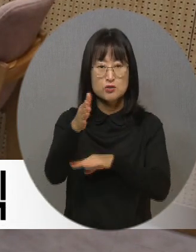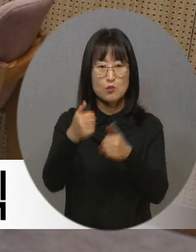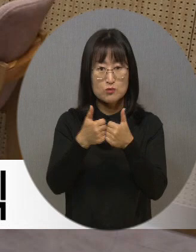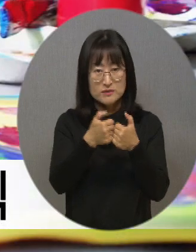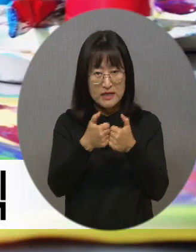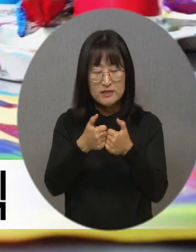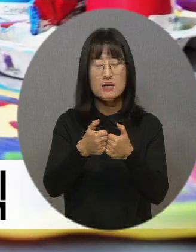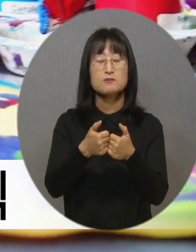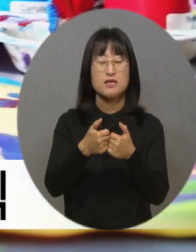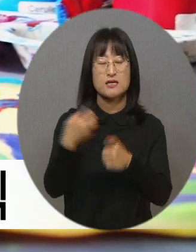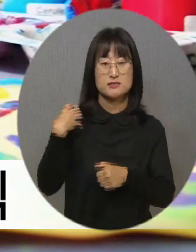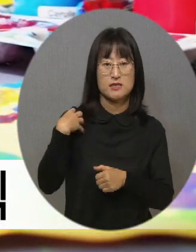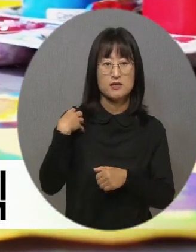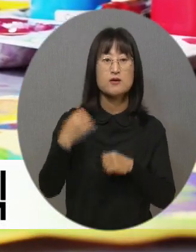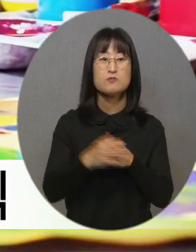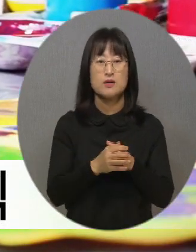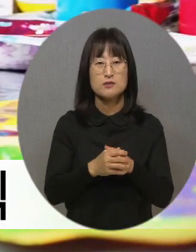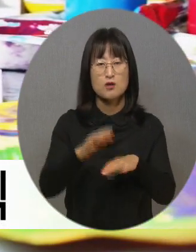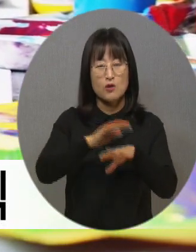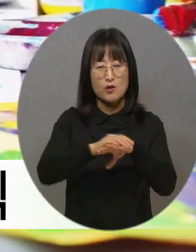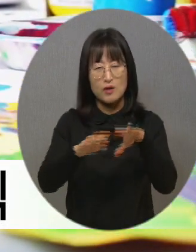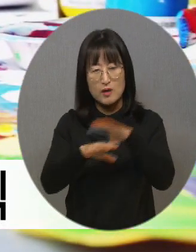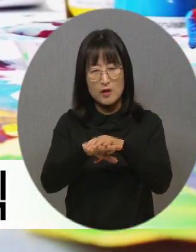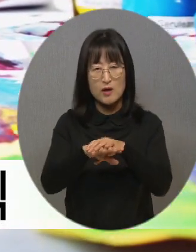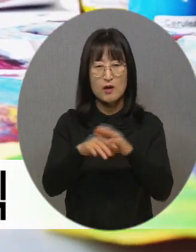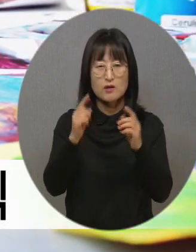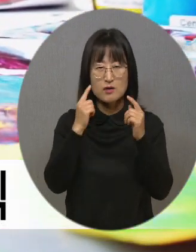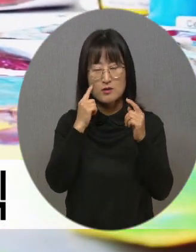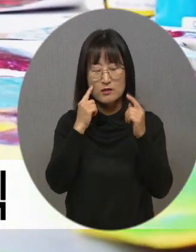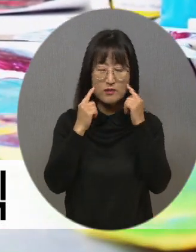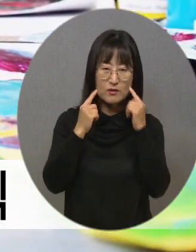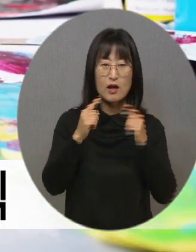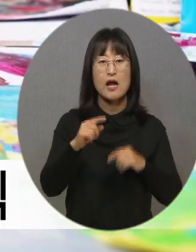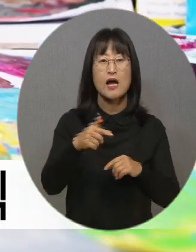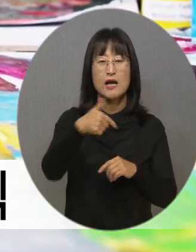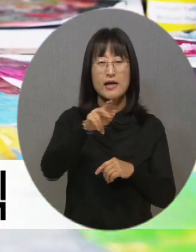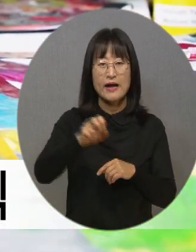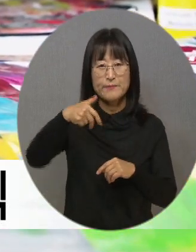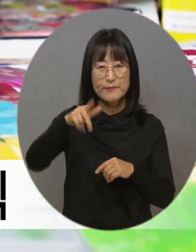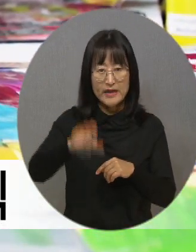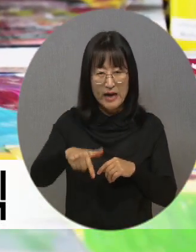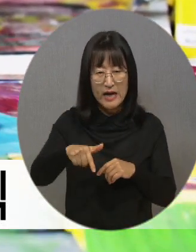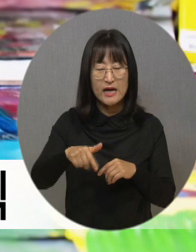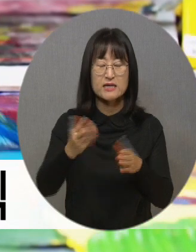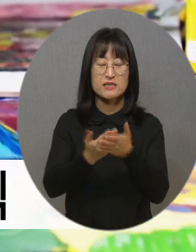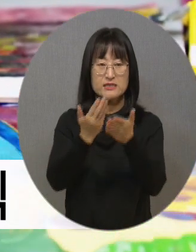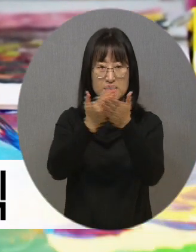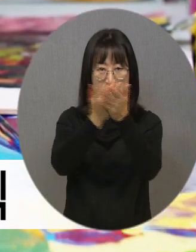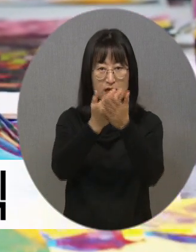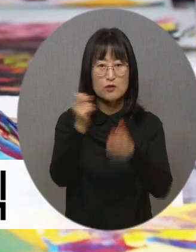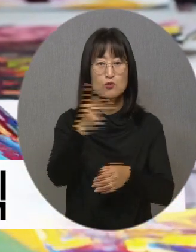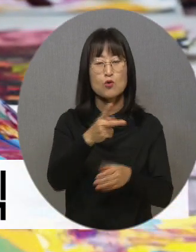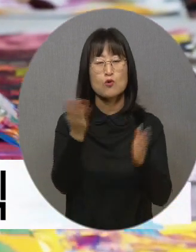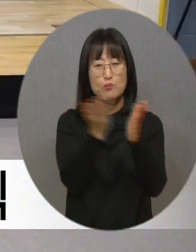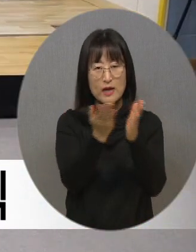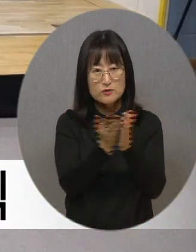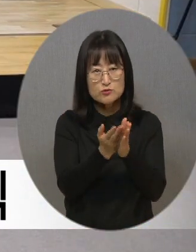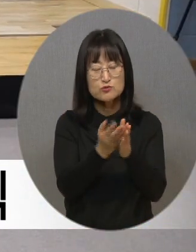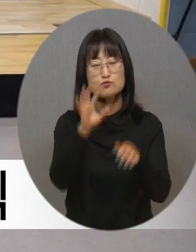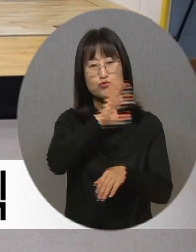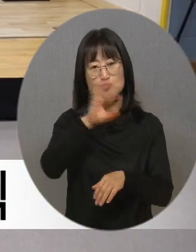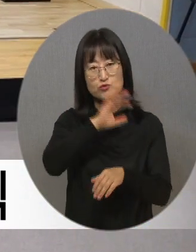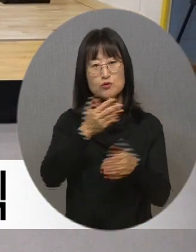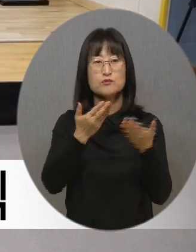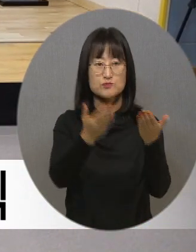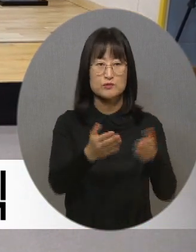아래 감각기능 향상 프로그램과 맞춤형 특수 운동치료 등을 진행할 예정입니다.